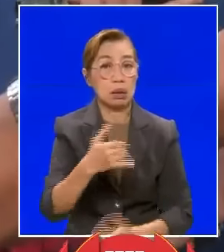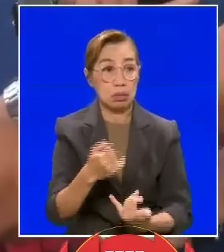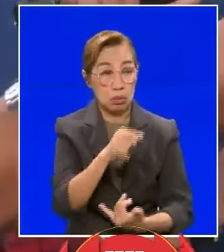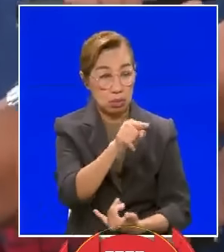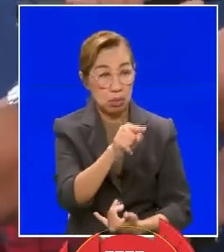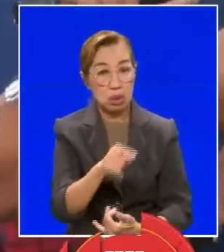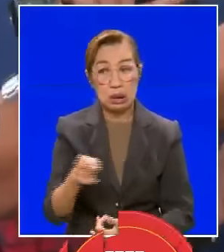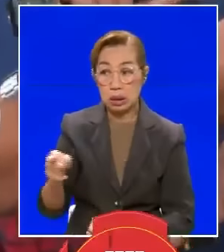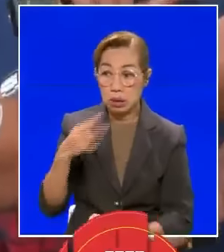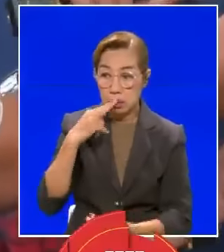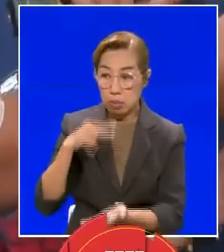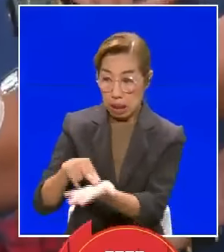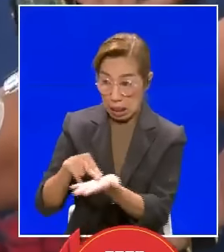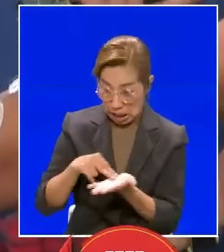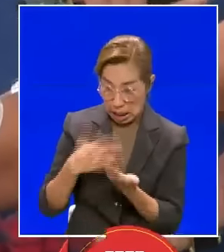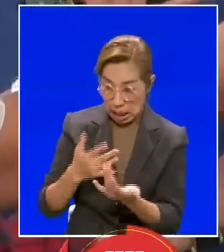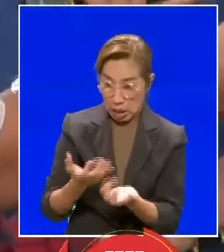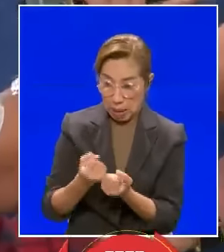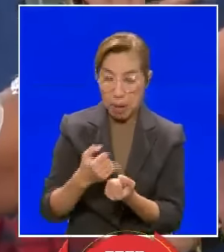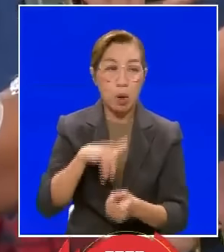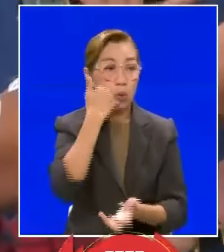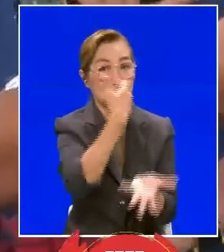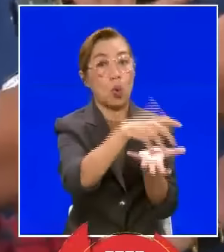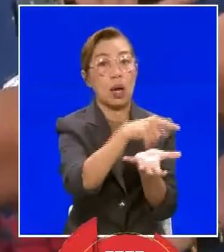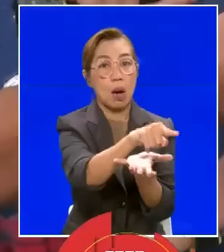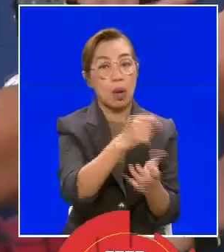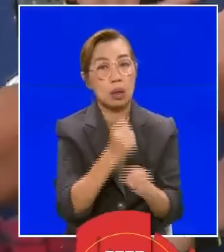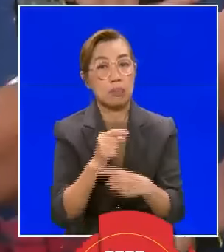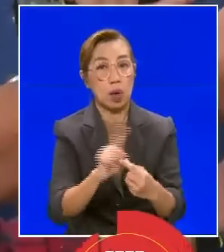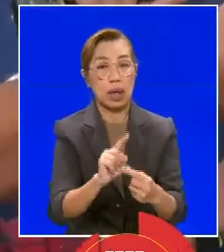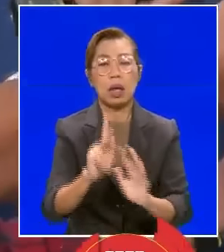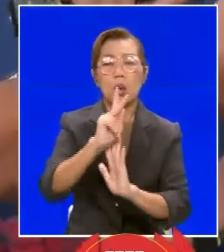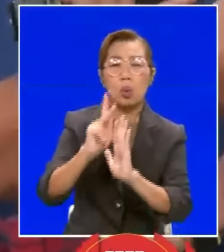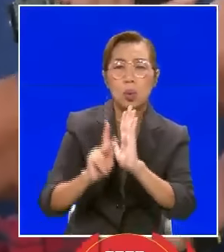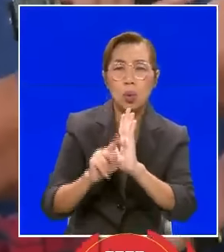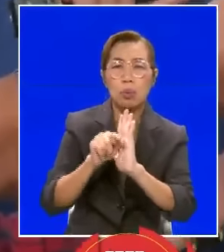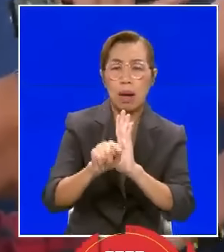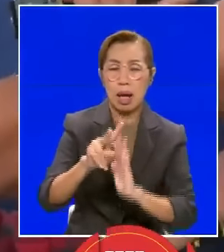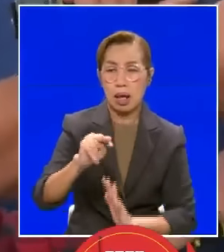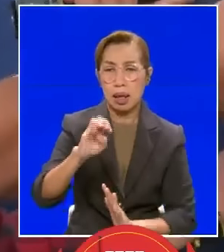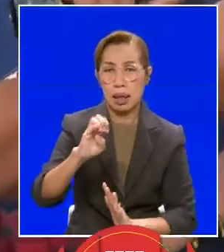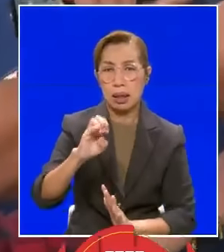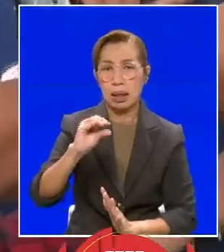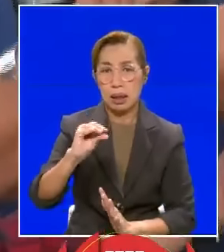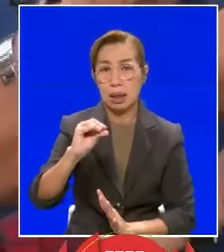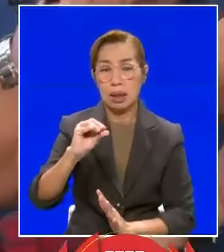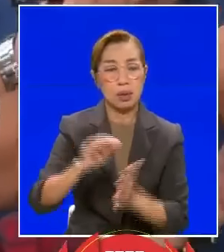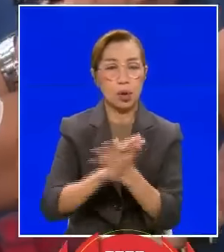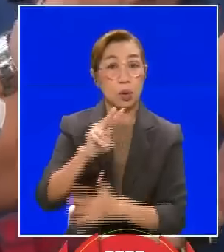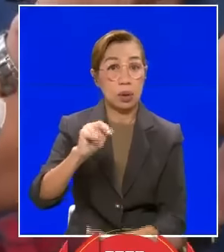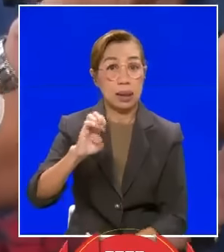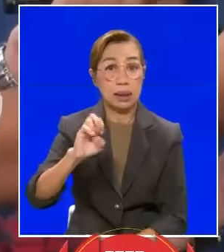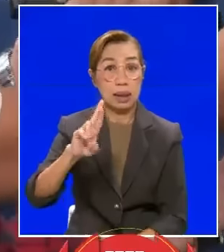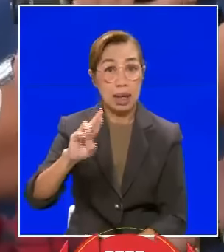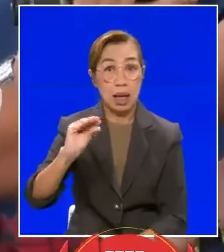ให้แจ้งท่านว่าจะอย่างไรเพราะนั้นวันนี้ก็ยังว่าพรบ.ทุจริตกรรมที่จะออกเนี่ยใจผมนี่นะ